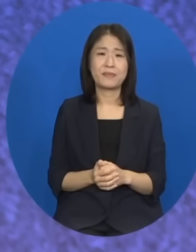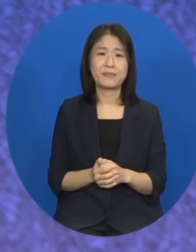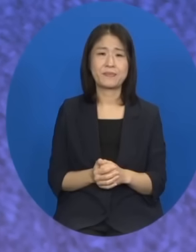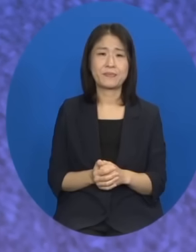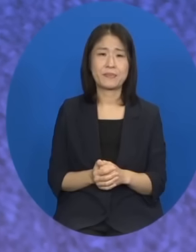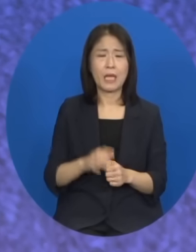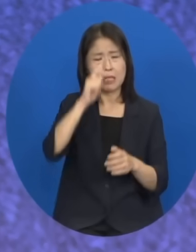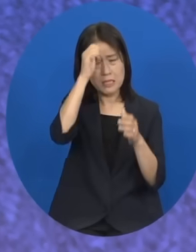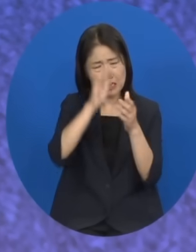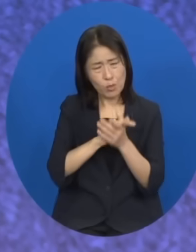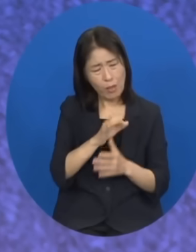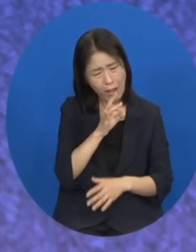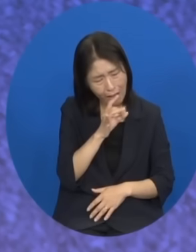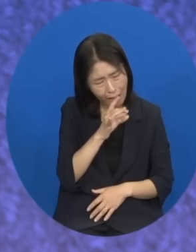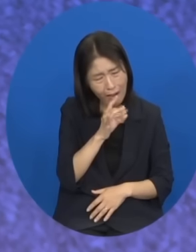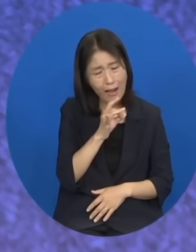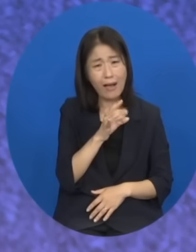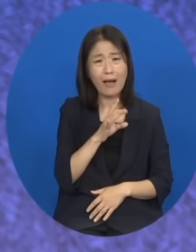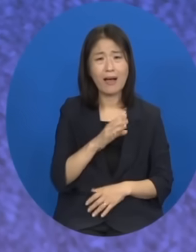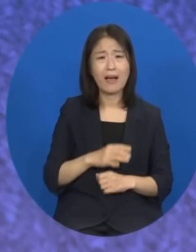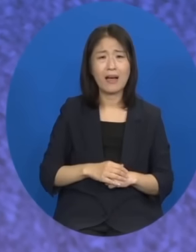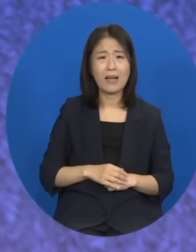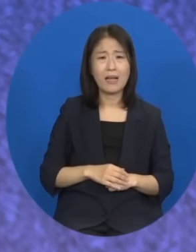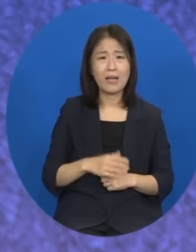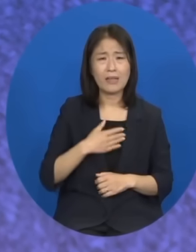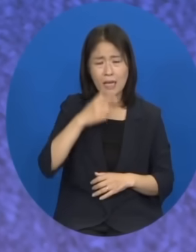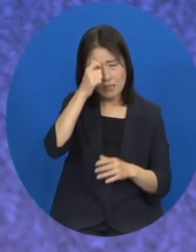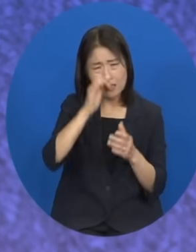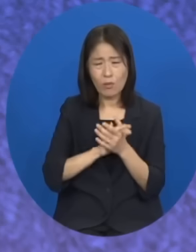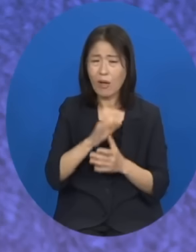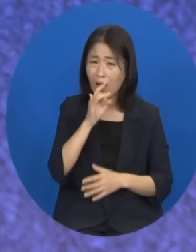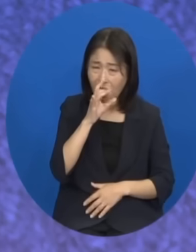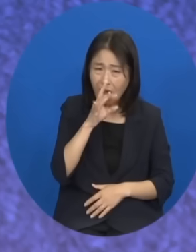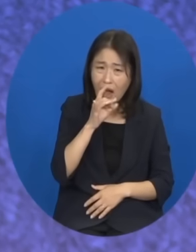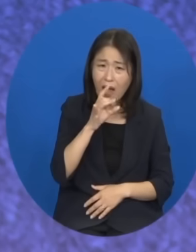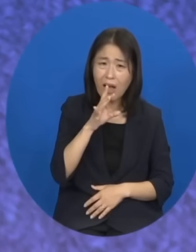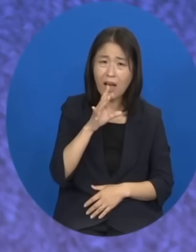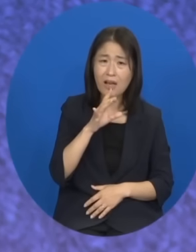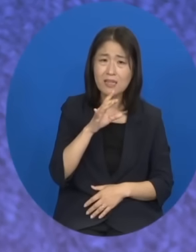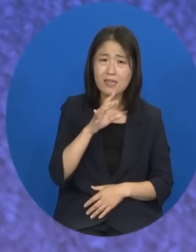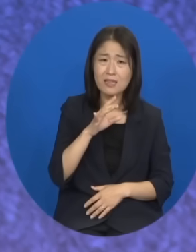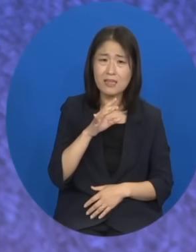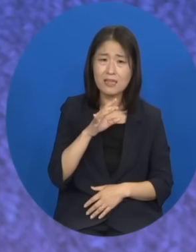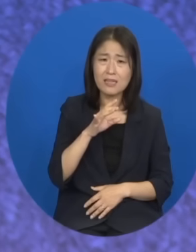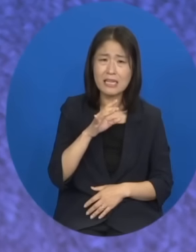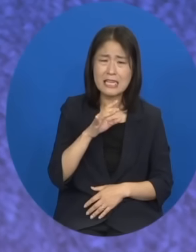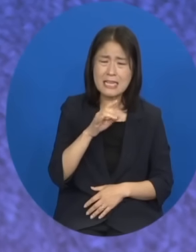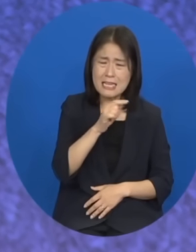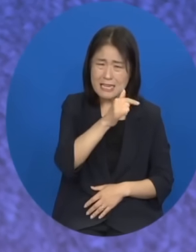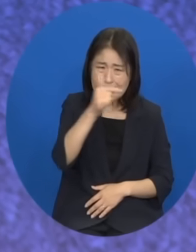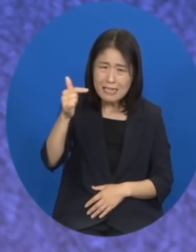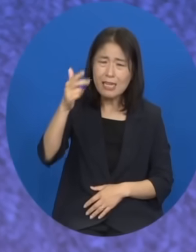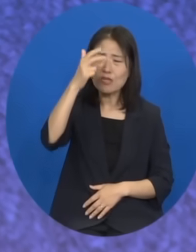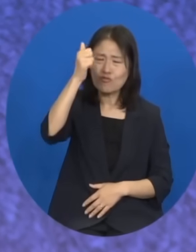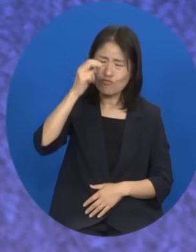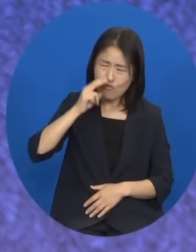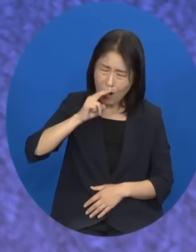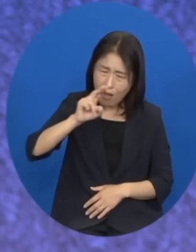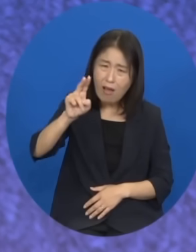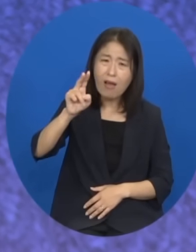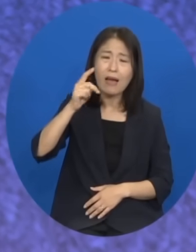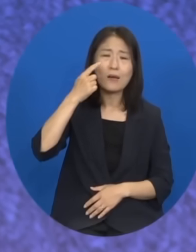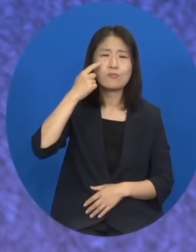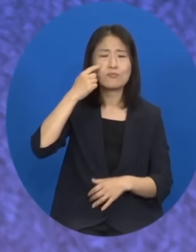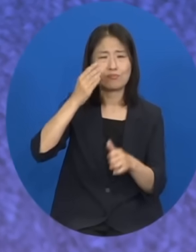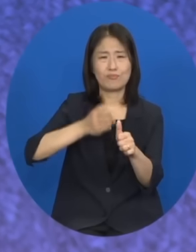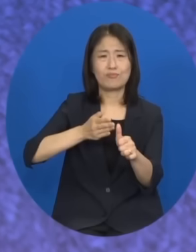기도가 안 된다. 나는 기도가 안 나와. 그러면 주여라고라도 큰 소리로 질러보세요.